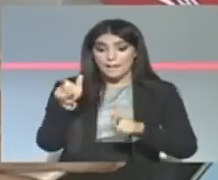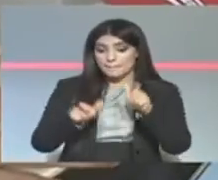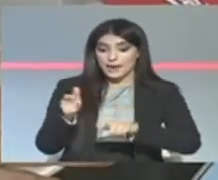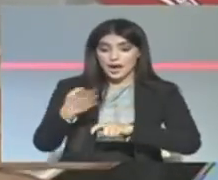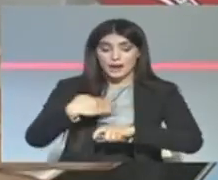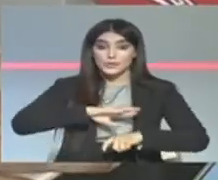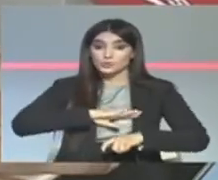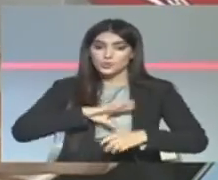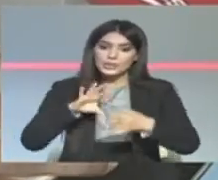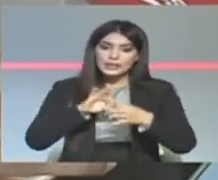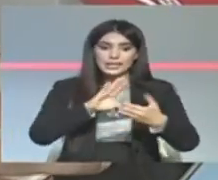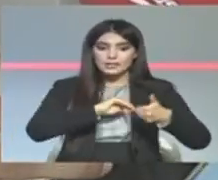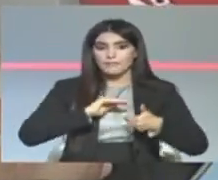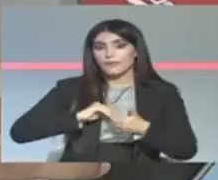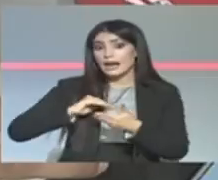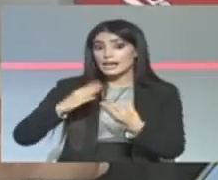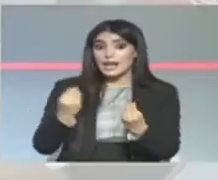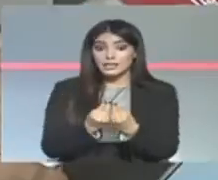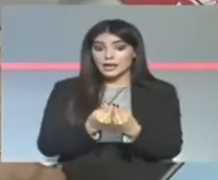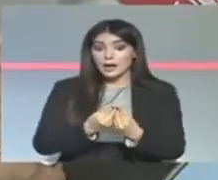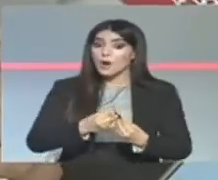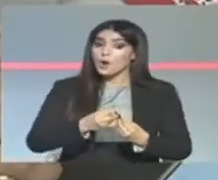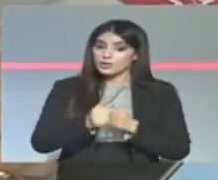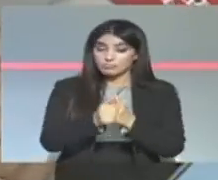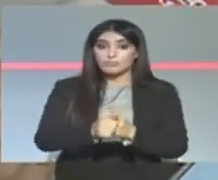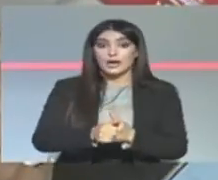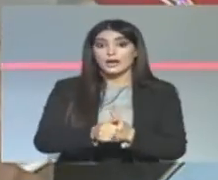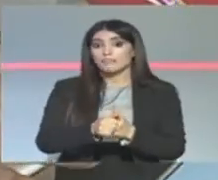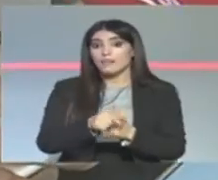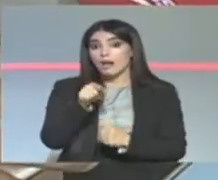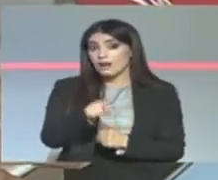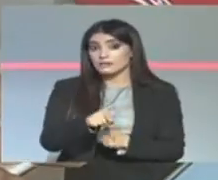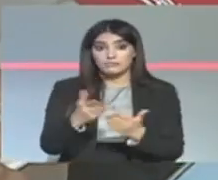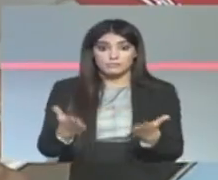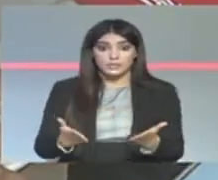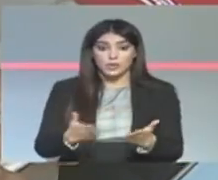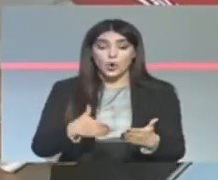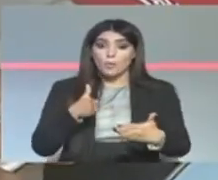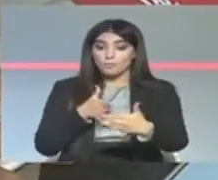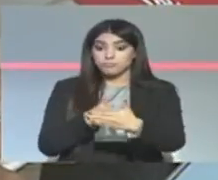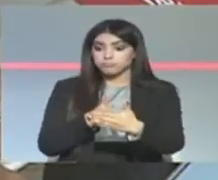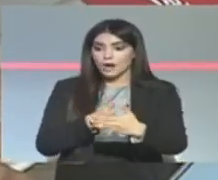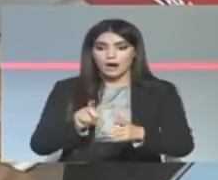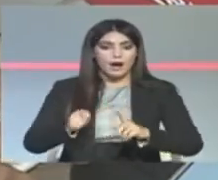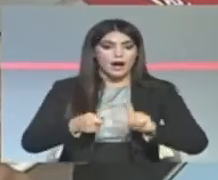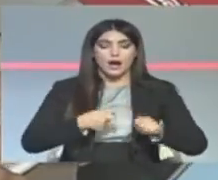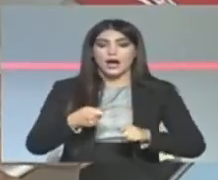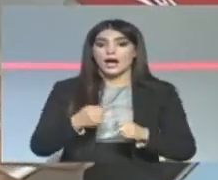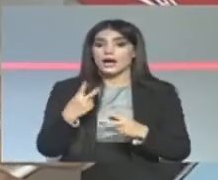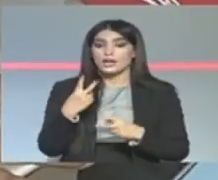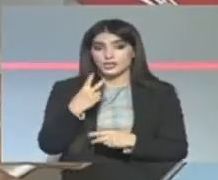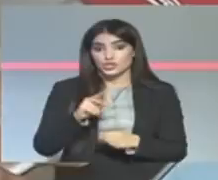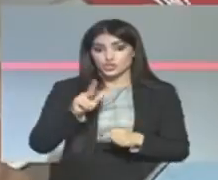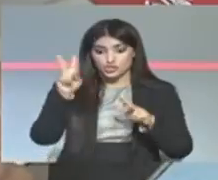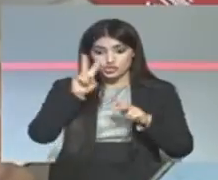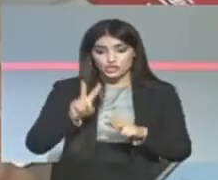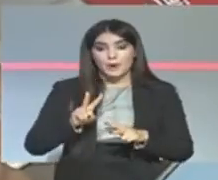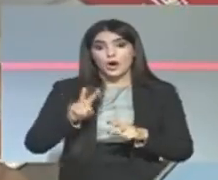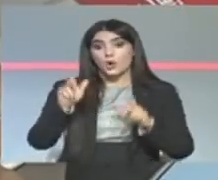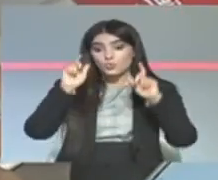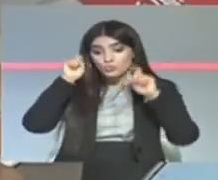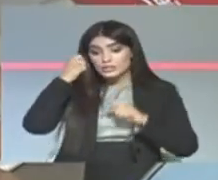علاقه ب اه بلادنا في علاقه جهتنا اه لا شك ان اه ايقاف الدروس يومي الجمعه والسبت